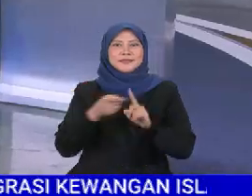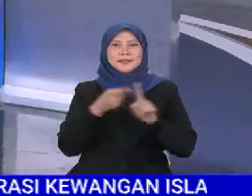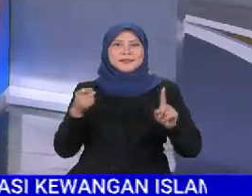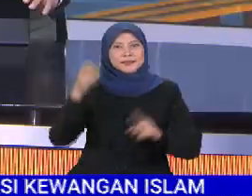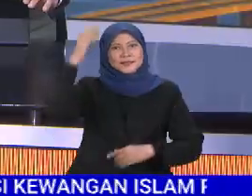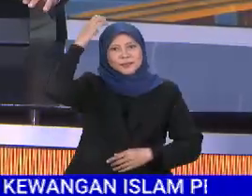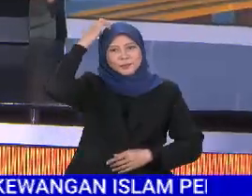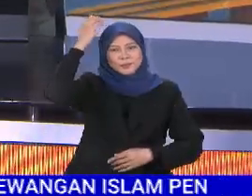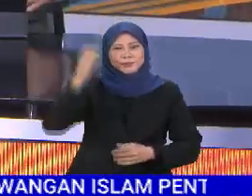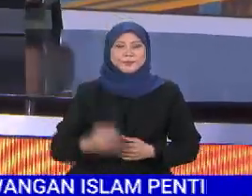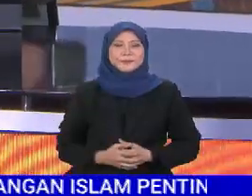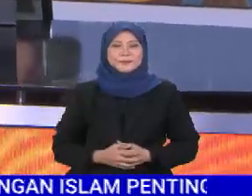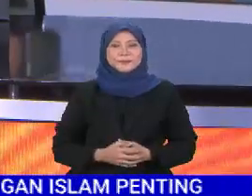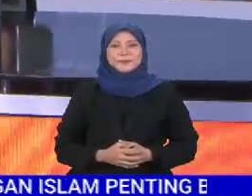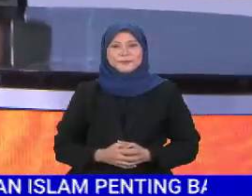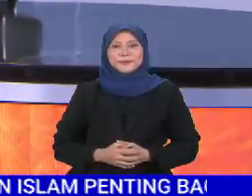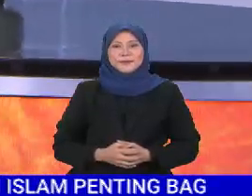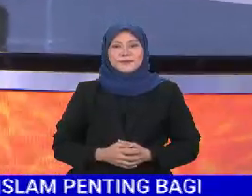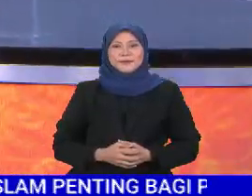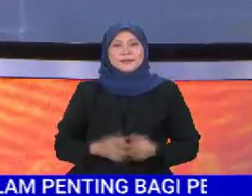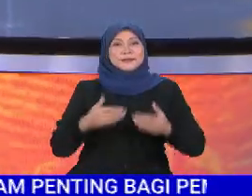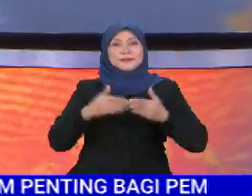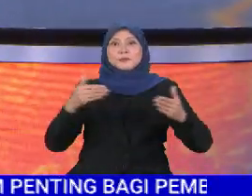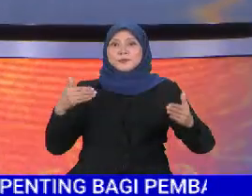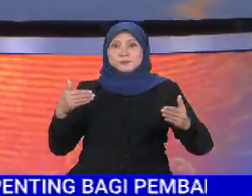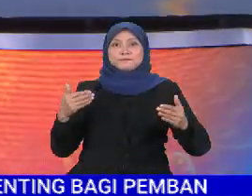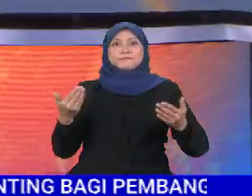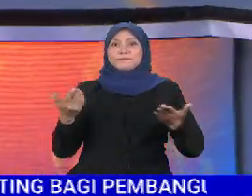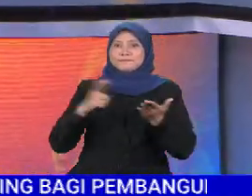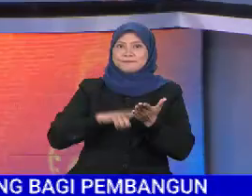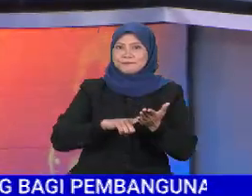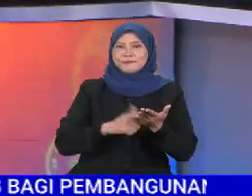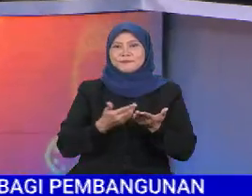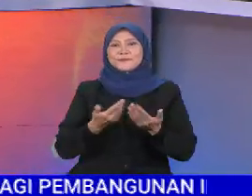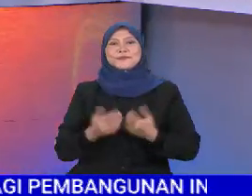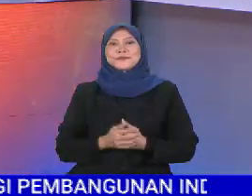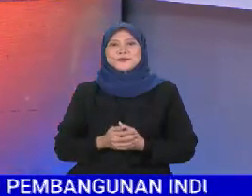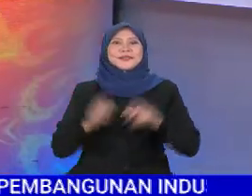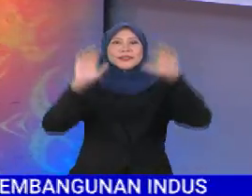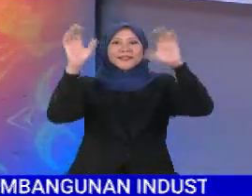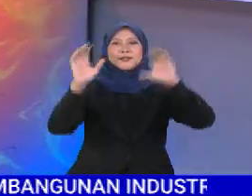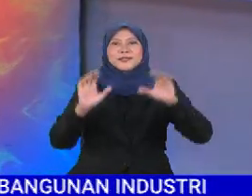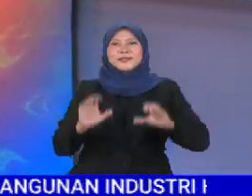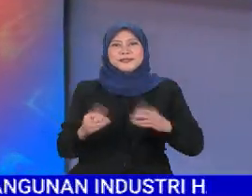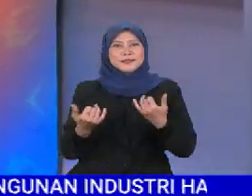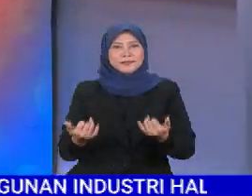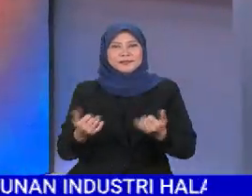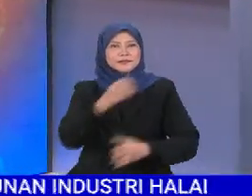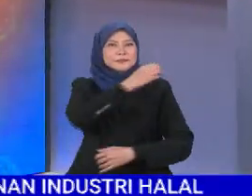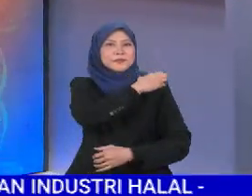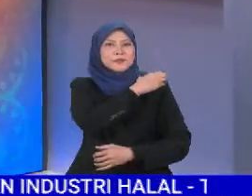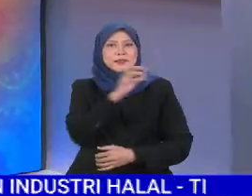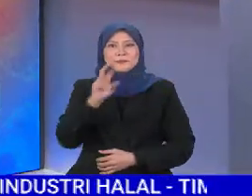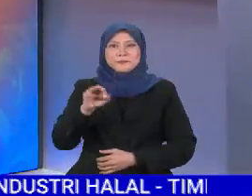di Selangor. Baik, saudara, sebelum ke paparan seterusnya, kita ikuti laporan cuaca semasa bersama pegawai